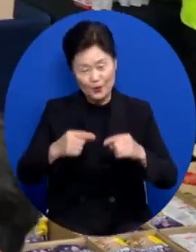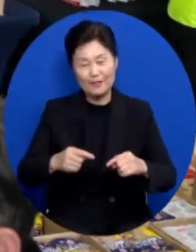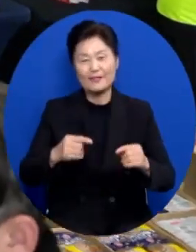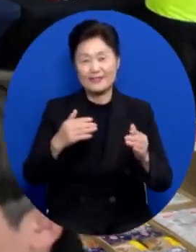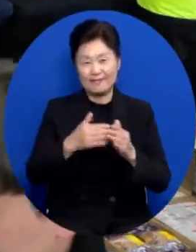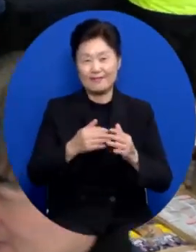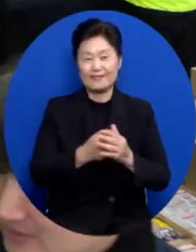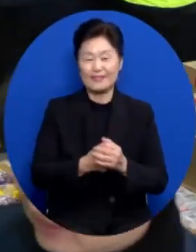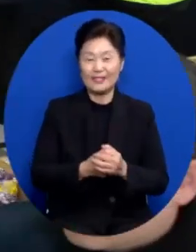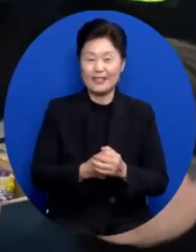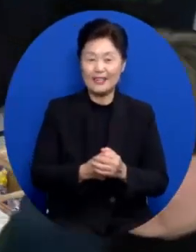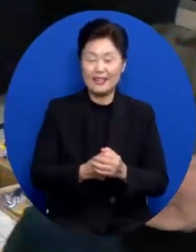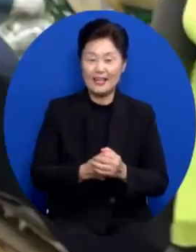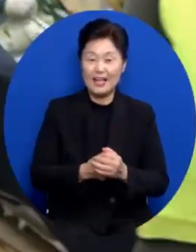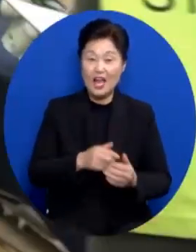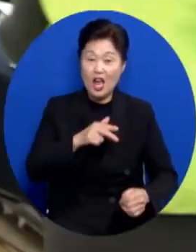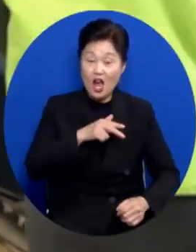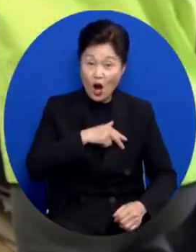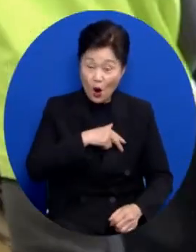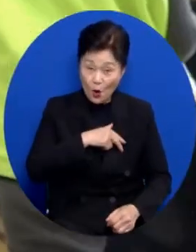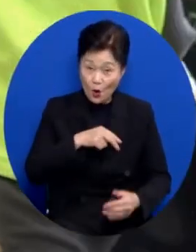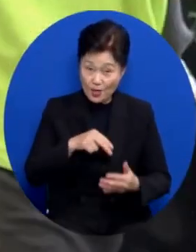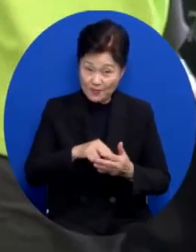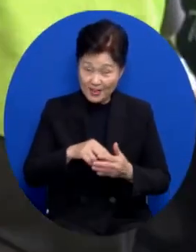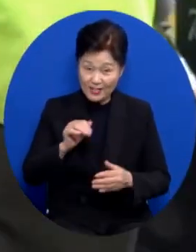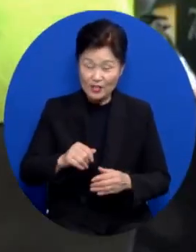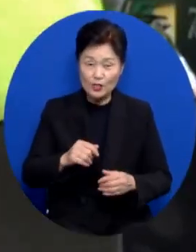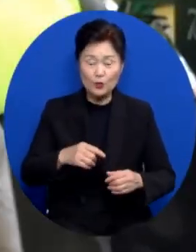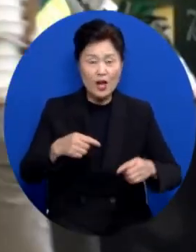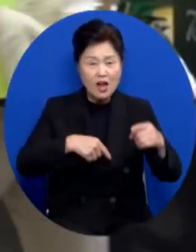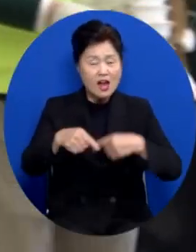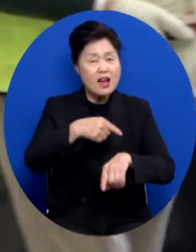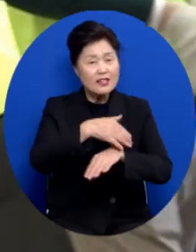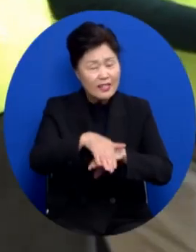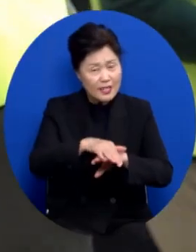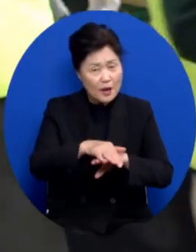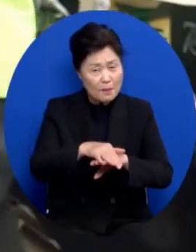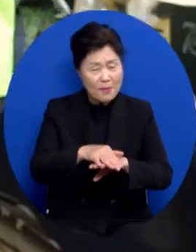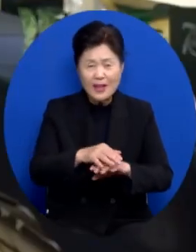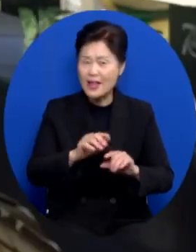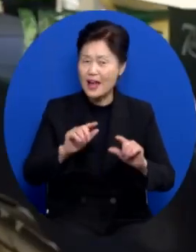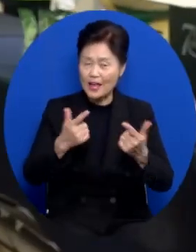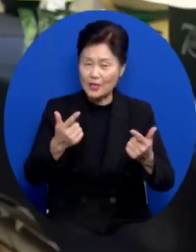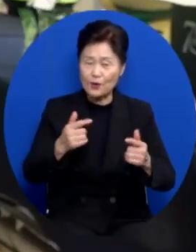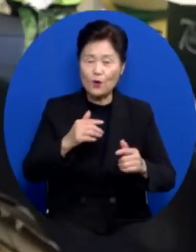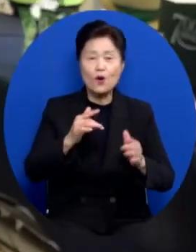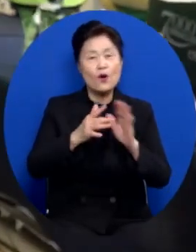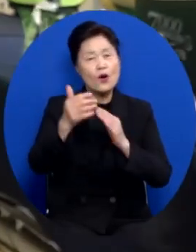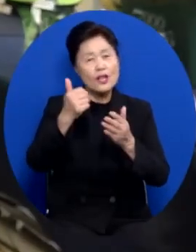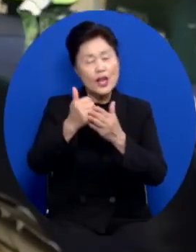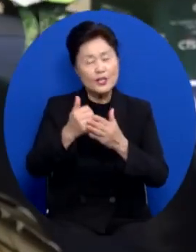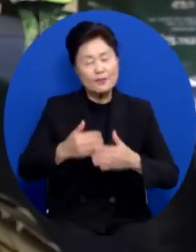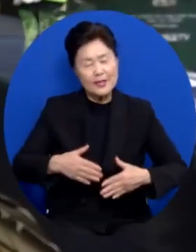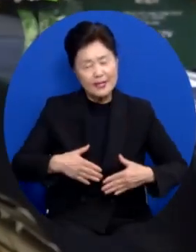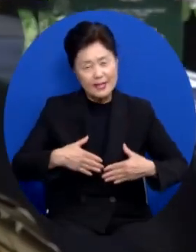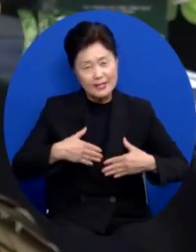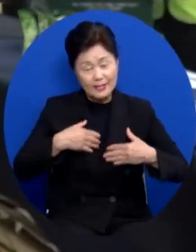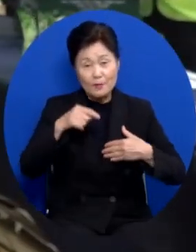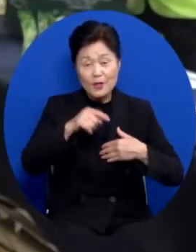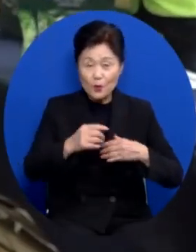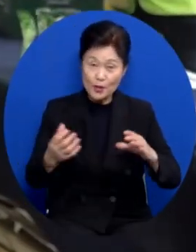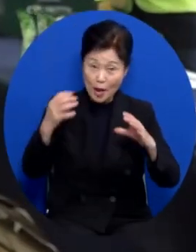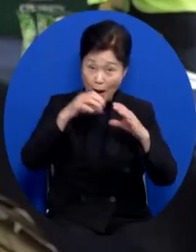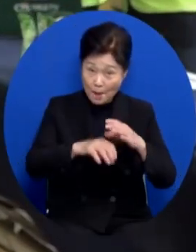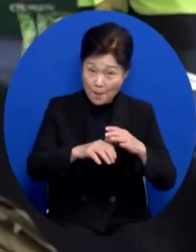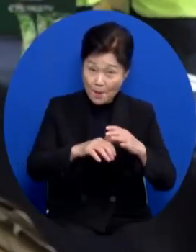더했습니다. 시의원으로서 우리가 정책만 펴는 것이 아니라 그 예수님의 온기가 이곳에